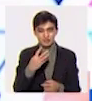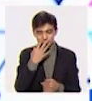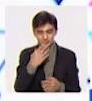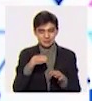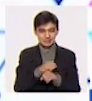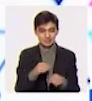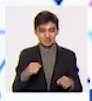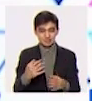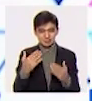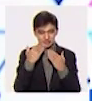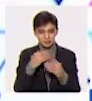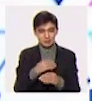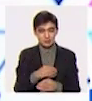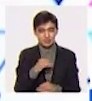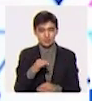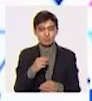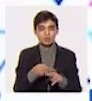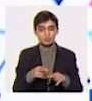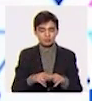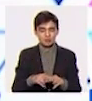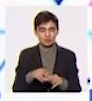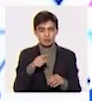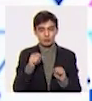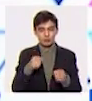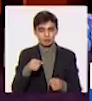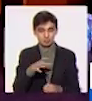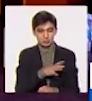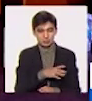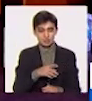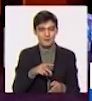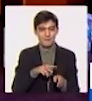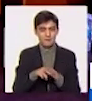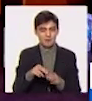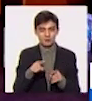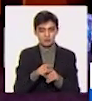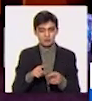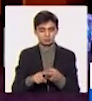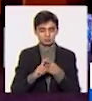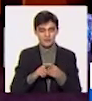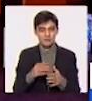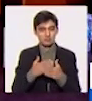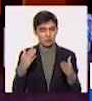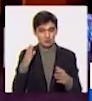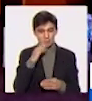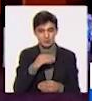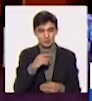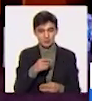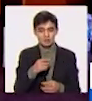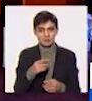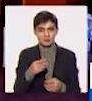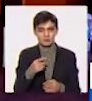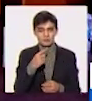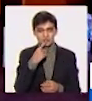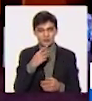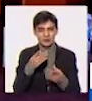нельзя. Прикасаться нельзя, потому что может быть высокий риск заражения вирусом, потому что это увлажненное. После того,